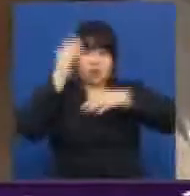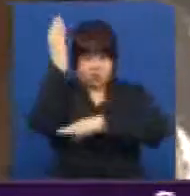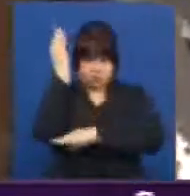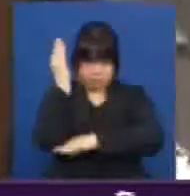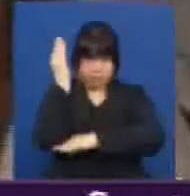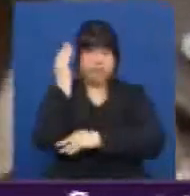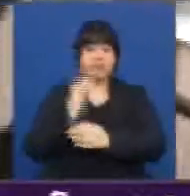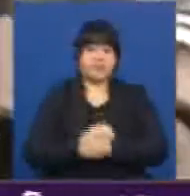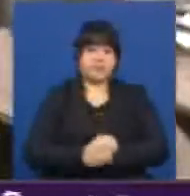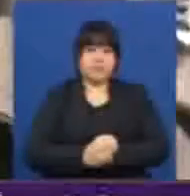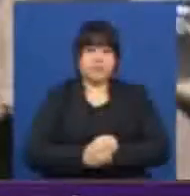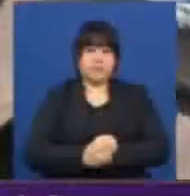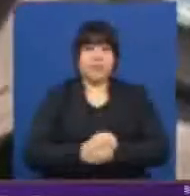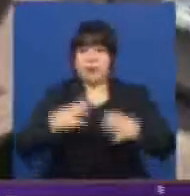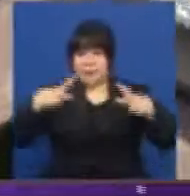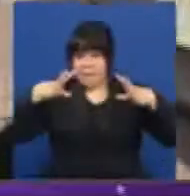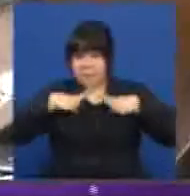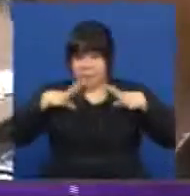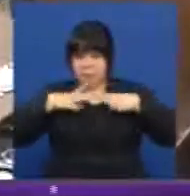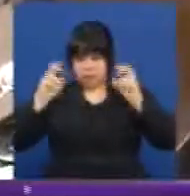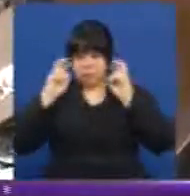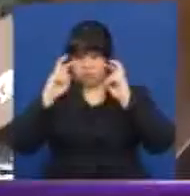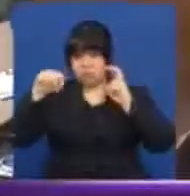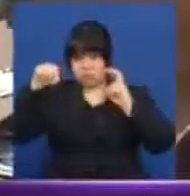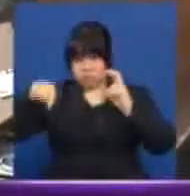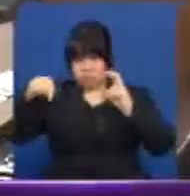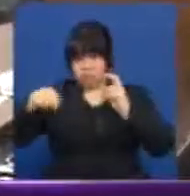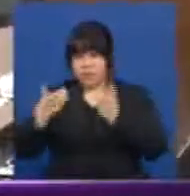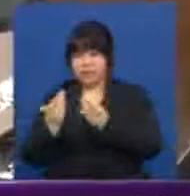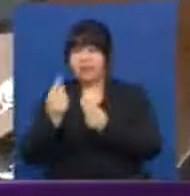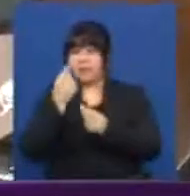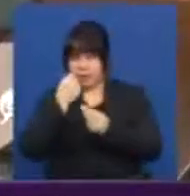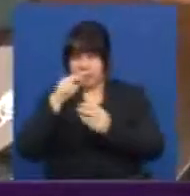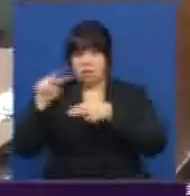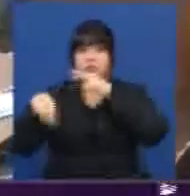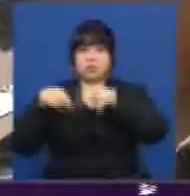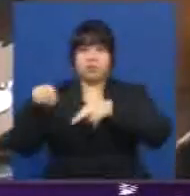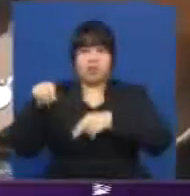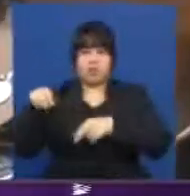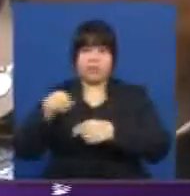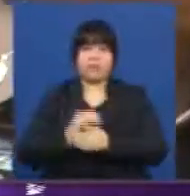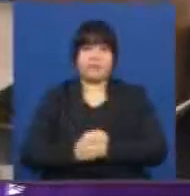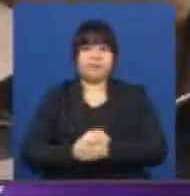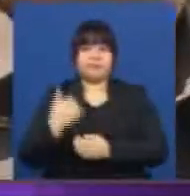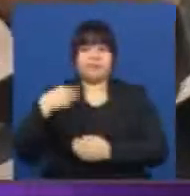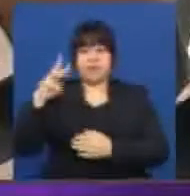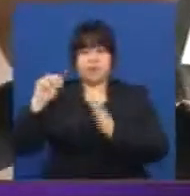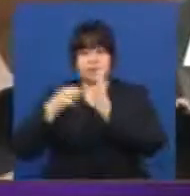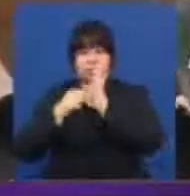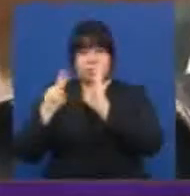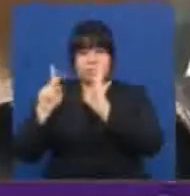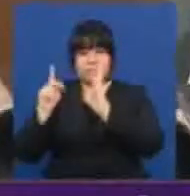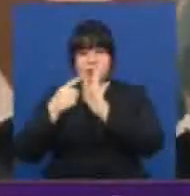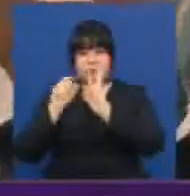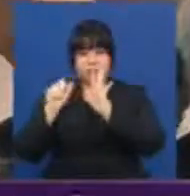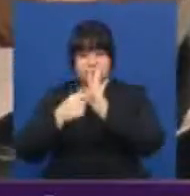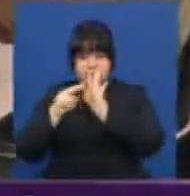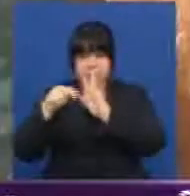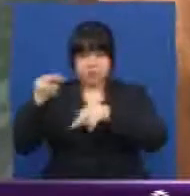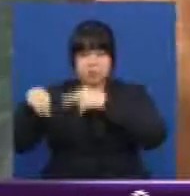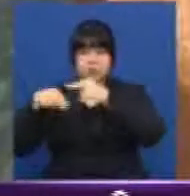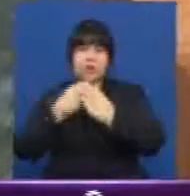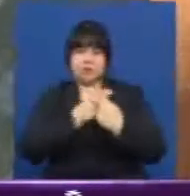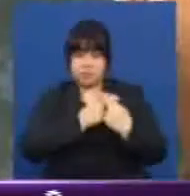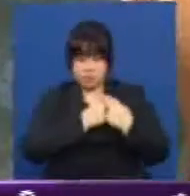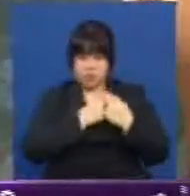ส่วนจุดพักรถมอบหมายให้สถานีตำรวจนครบาลดินแดงคะและสถานีตำรวจนครบาลมักกะสันรับผิดชอบทาง